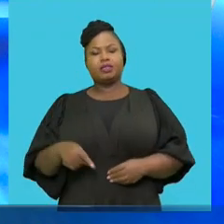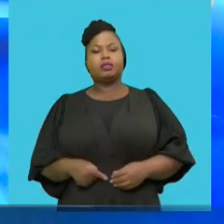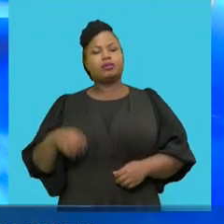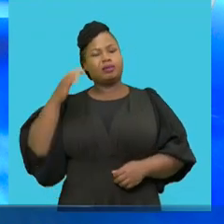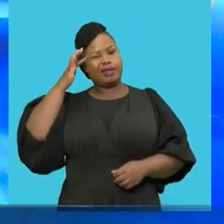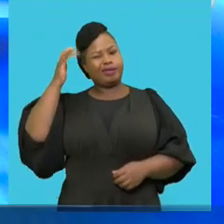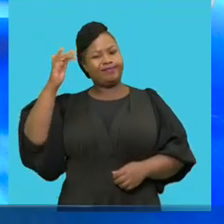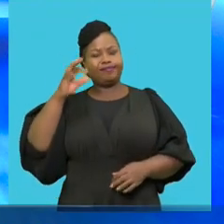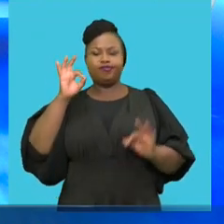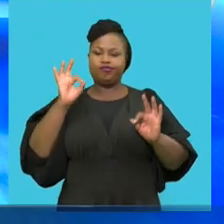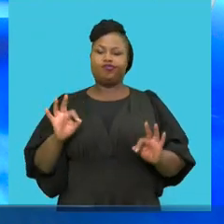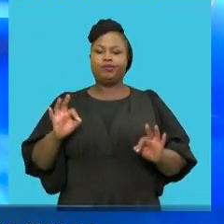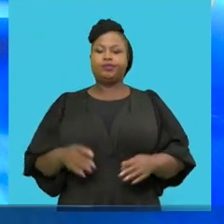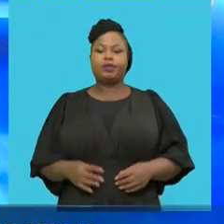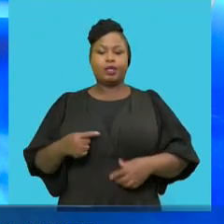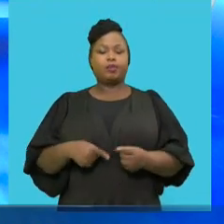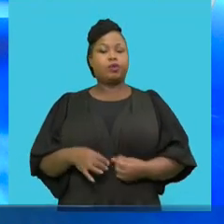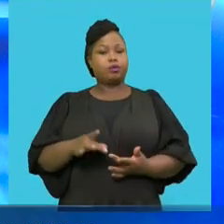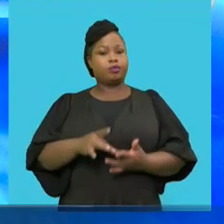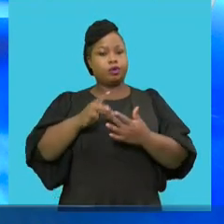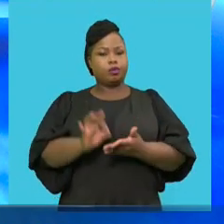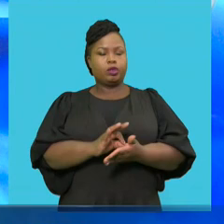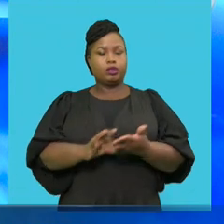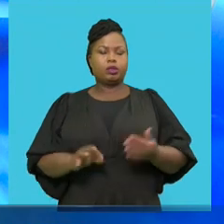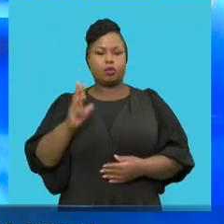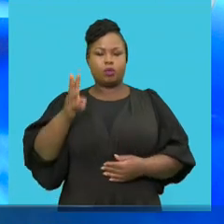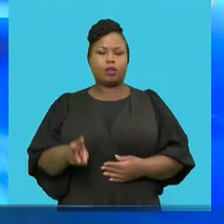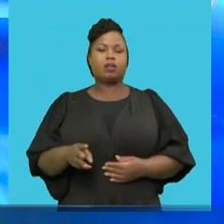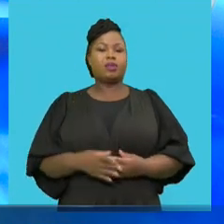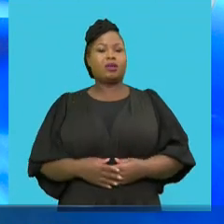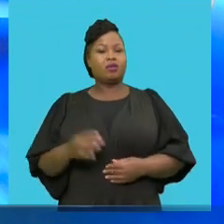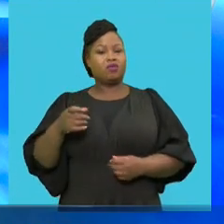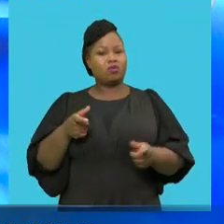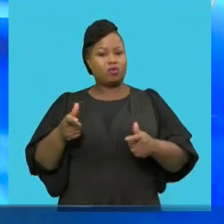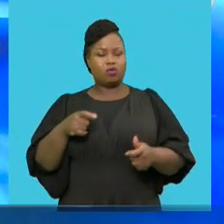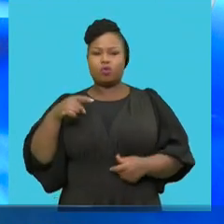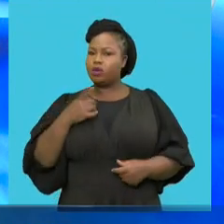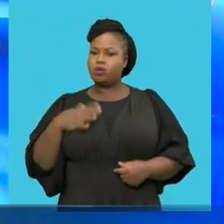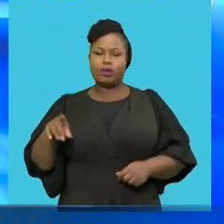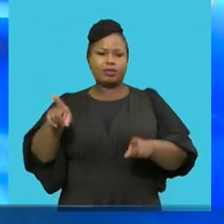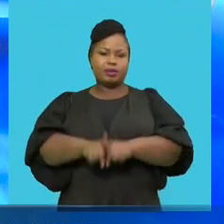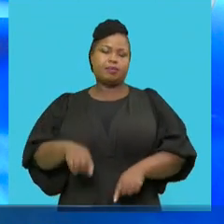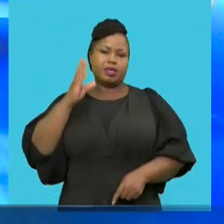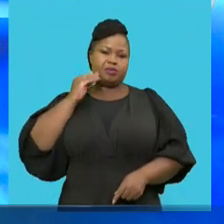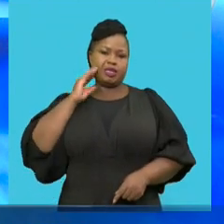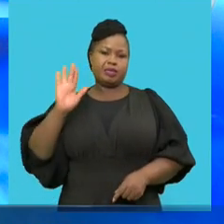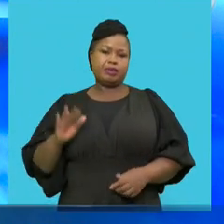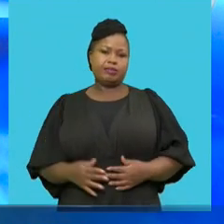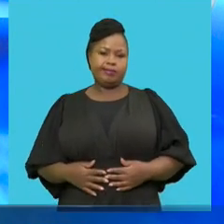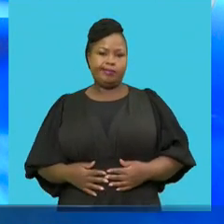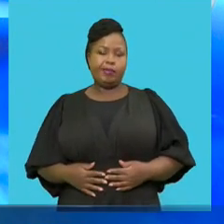amathambo engqondo bantsokothe malunga neqela eliza kulivotela kwinyulo oluzayo ukuze bangaphindi bazibone bentywila kwingxaki yokuhanjiswa